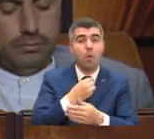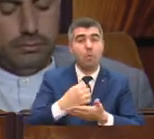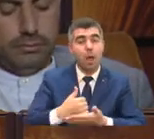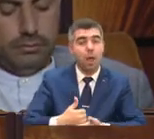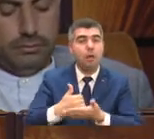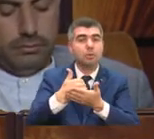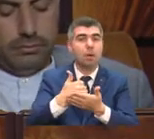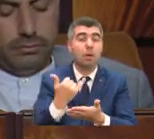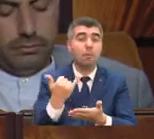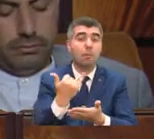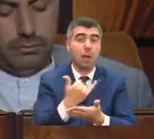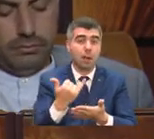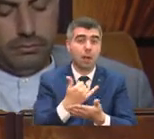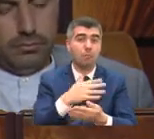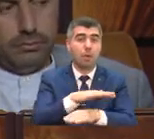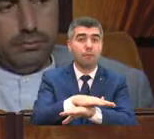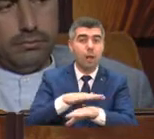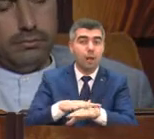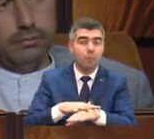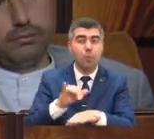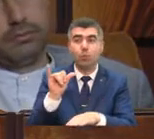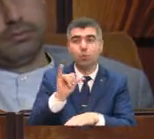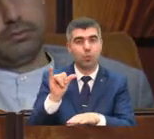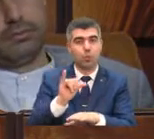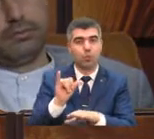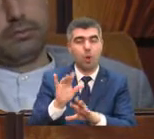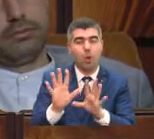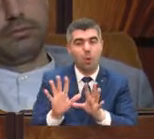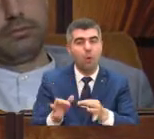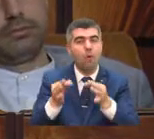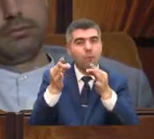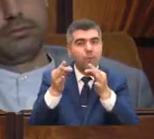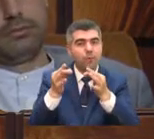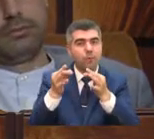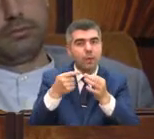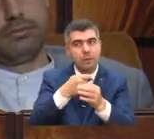للجهات. ما هي المعايير المعتمده